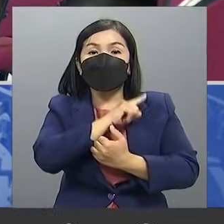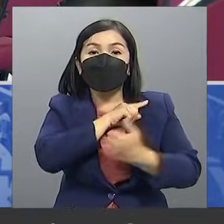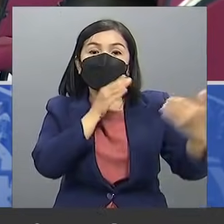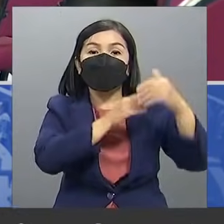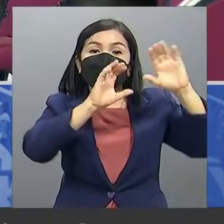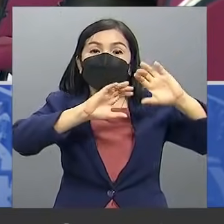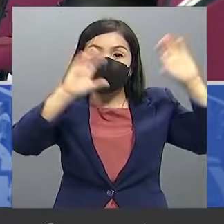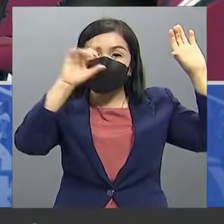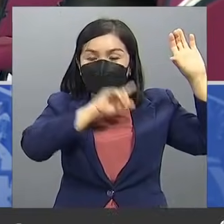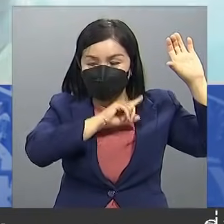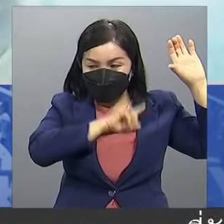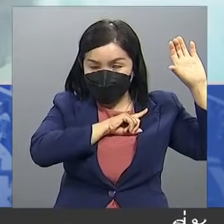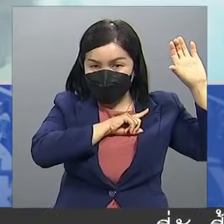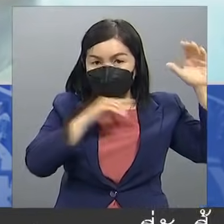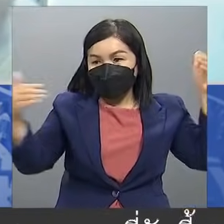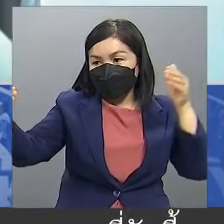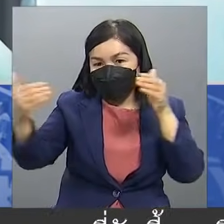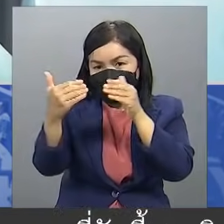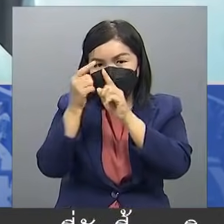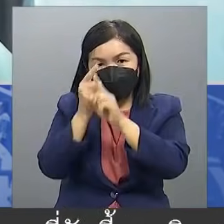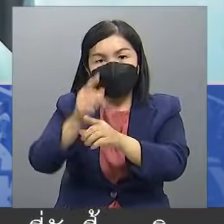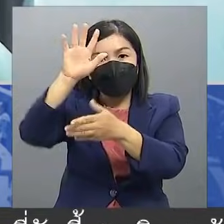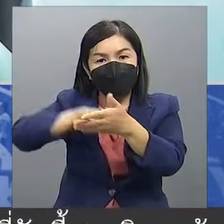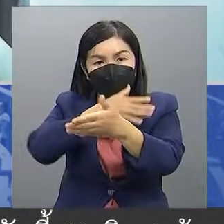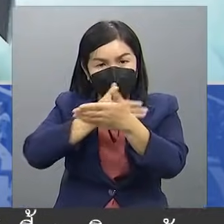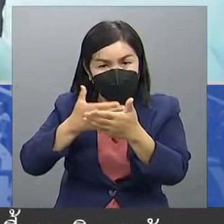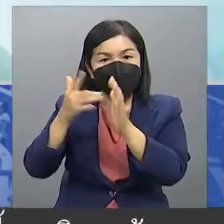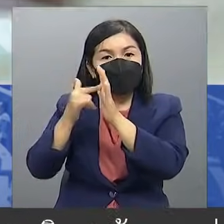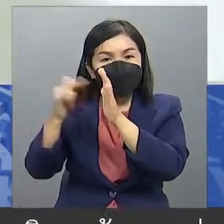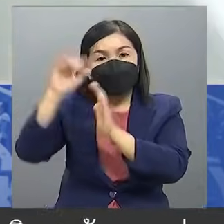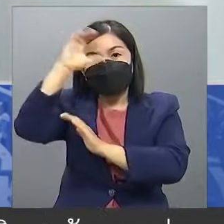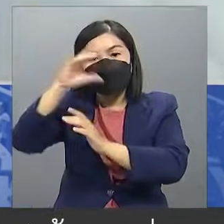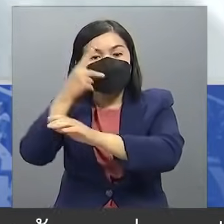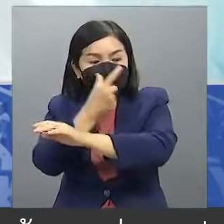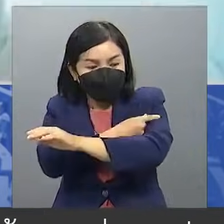ที่ตรงเป็นไปตามแผนนะครับและจะต้องตรงกับกลุ่มเป้าหมายด้วยครับ